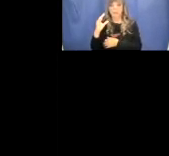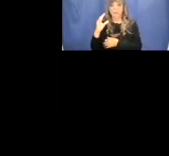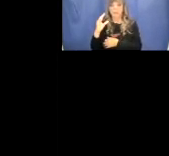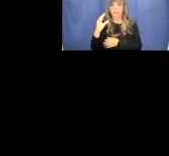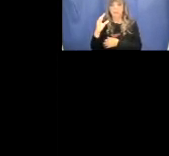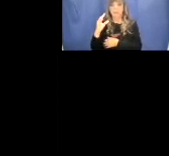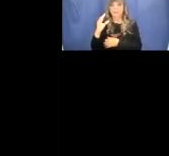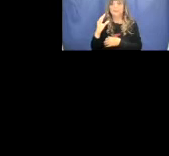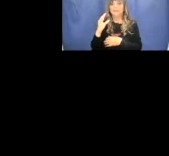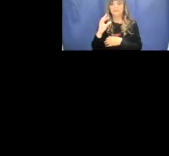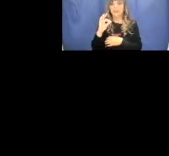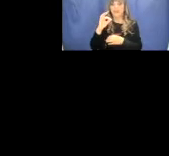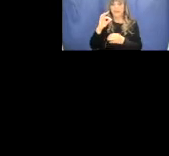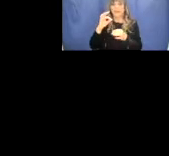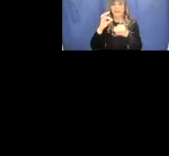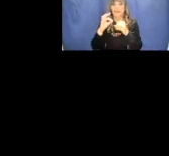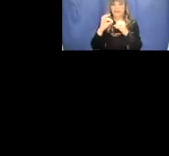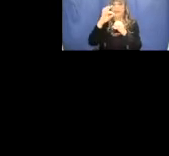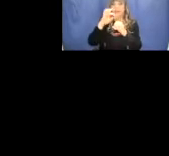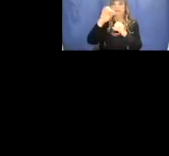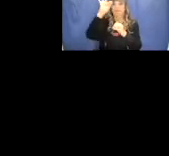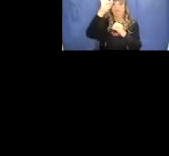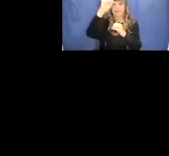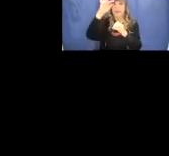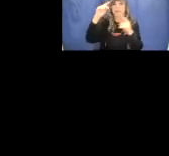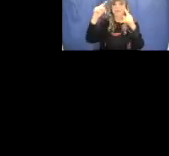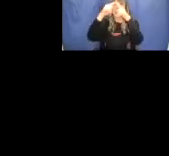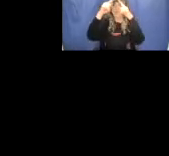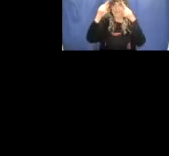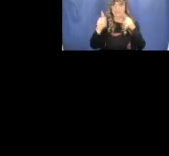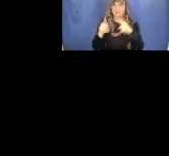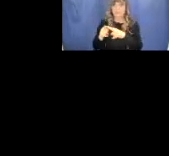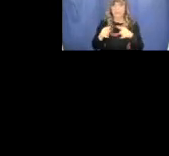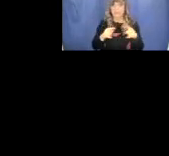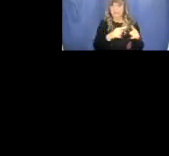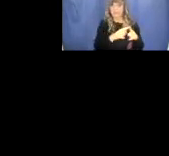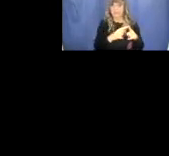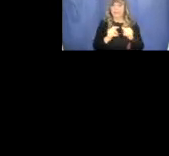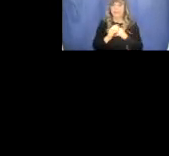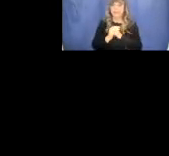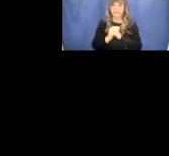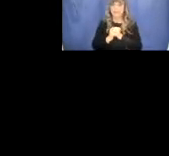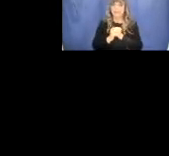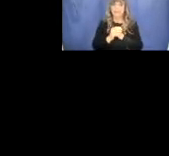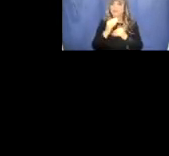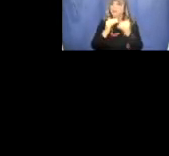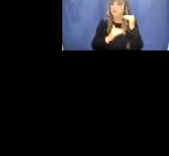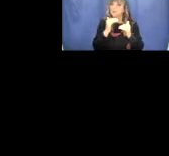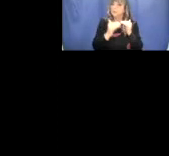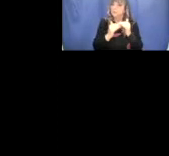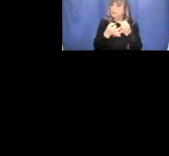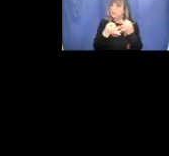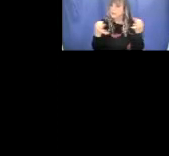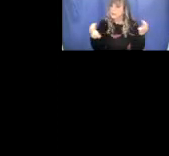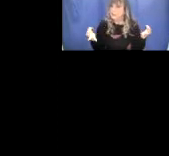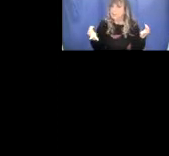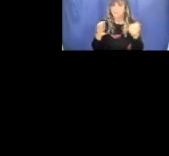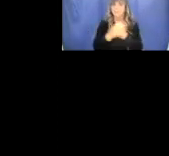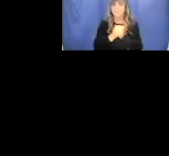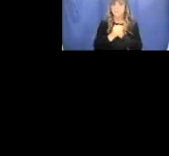quattro vertici di un tetraedro e il fatto che questa struttura sia così semplice